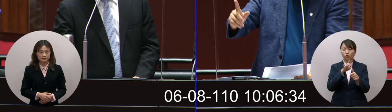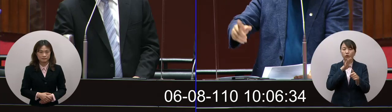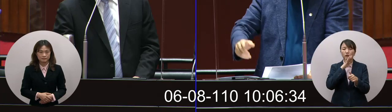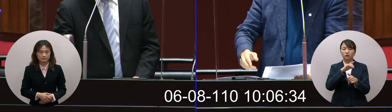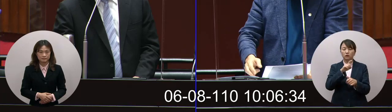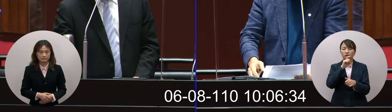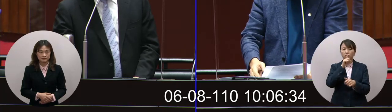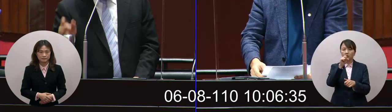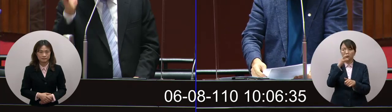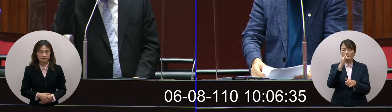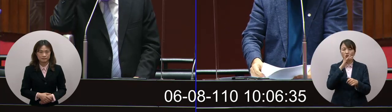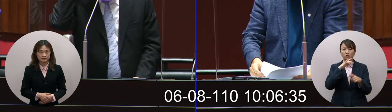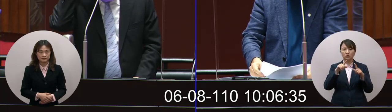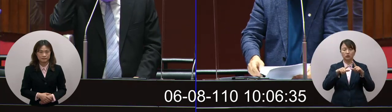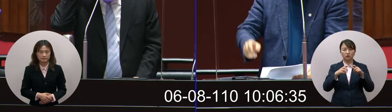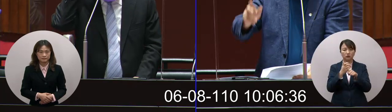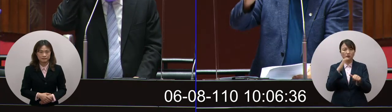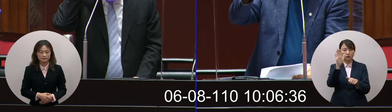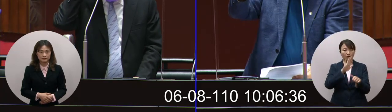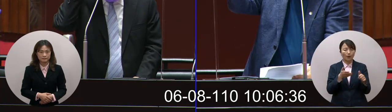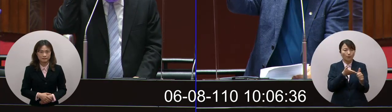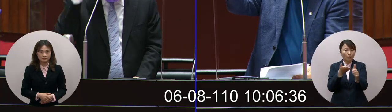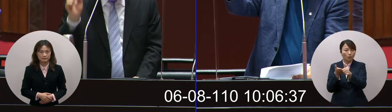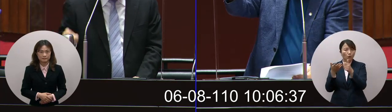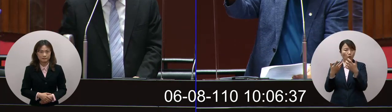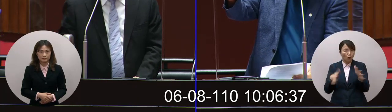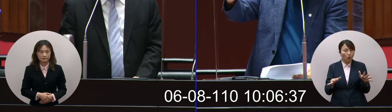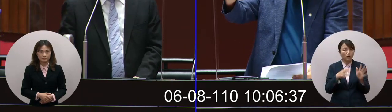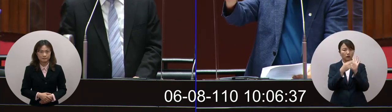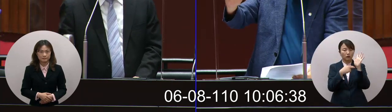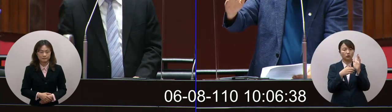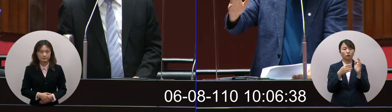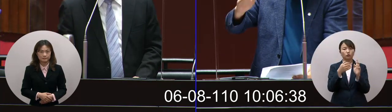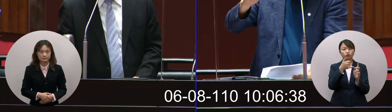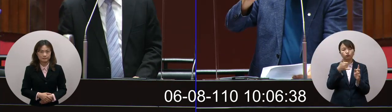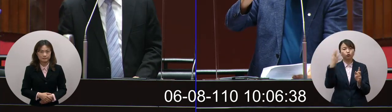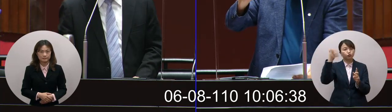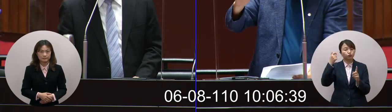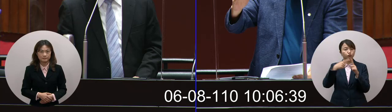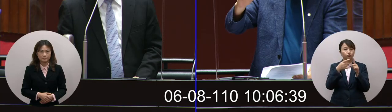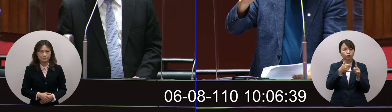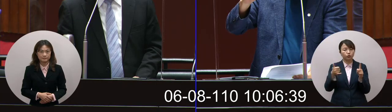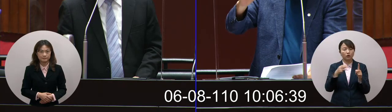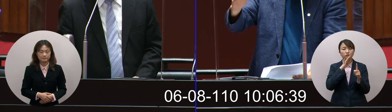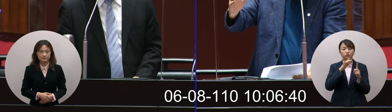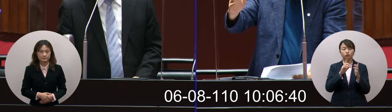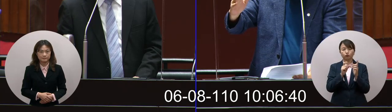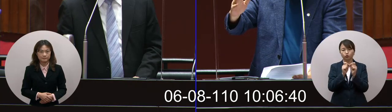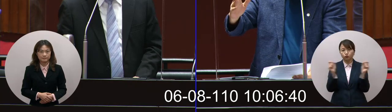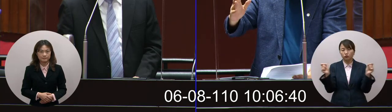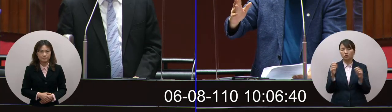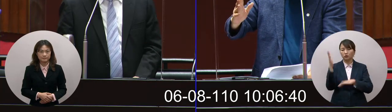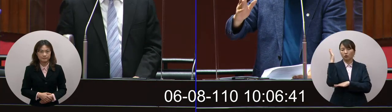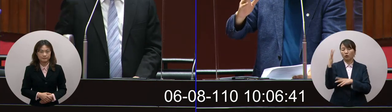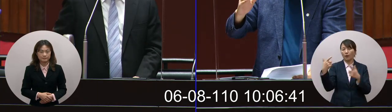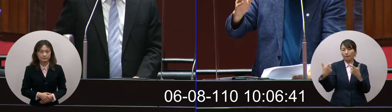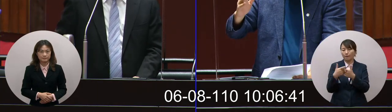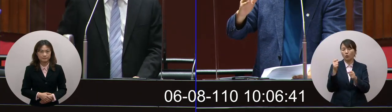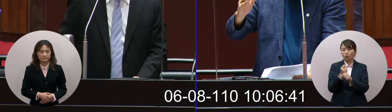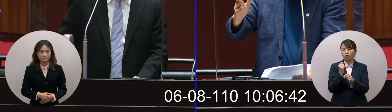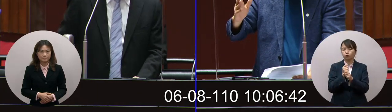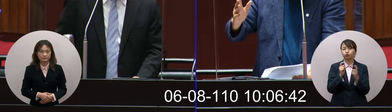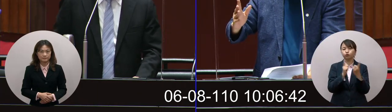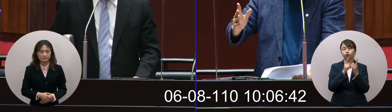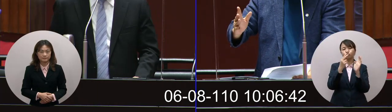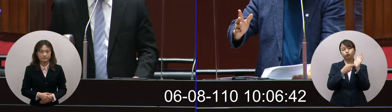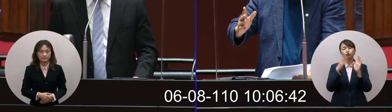个生态旅游社区培训了好多的100多个解说人员，那这个长期配合我们公部门在进行这个游览